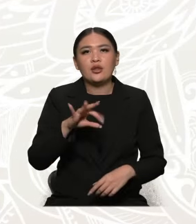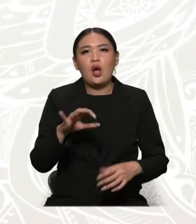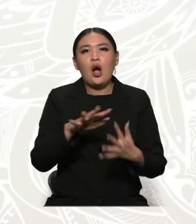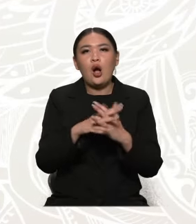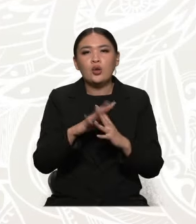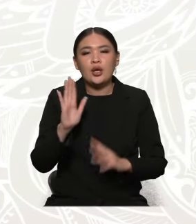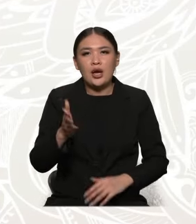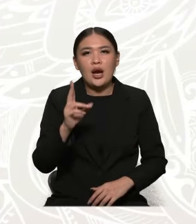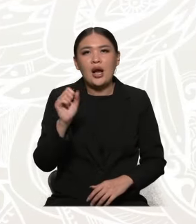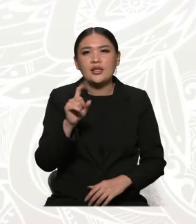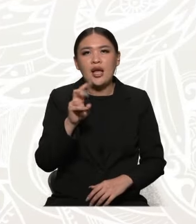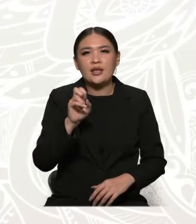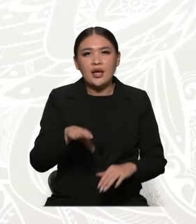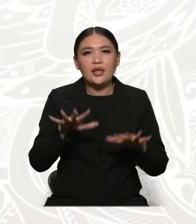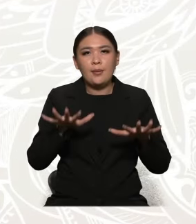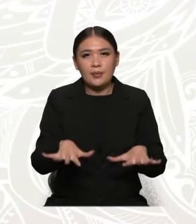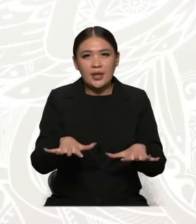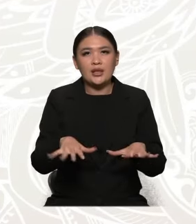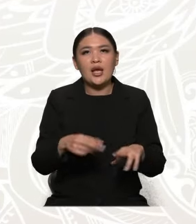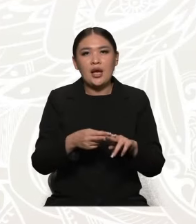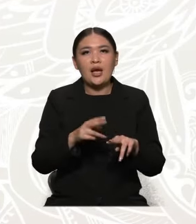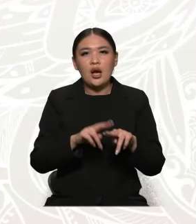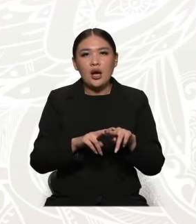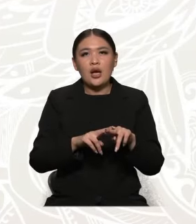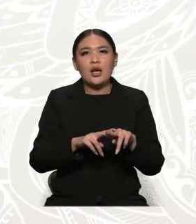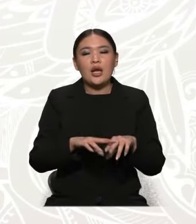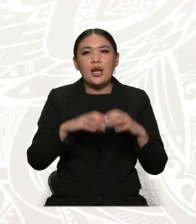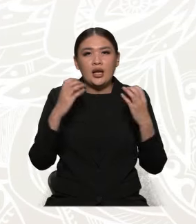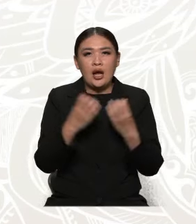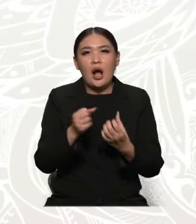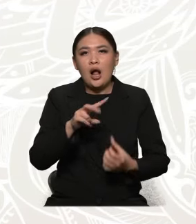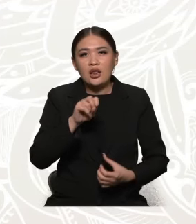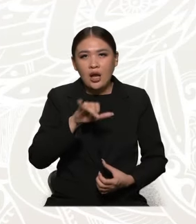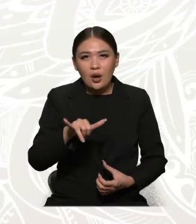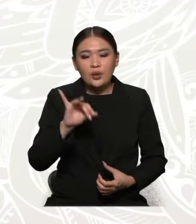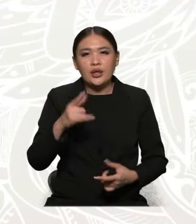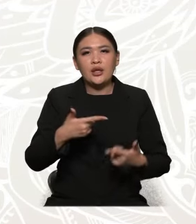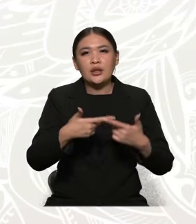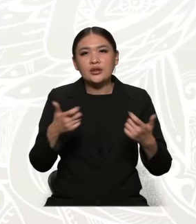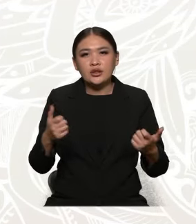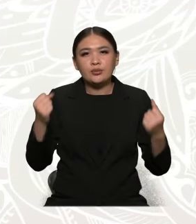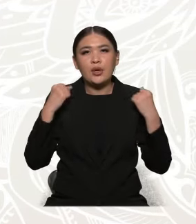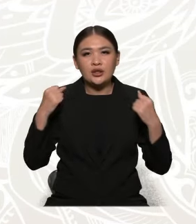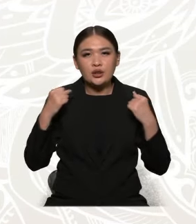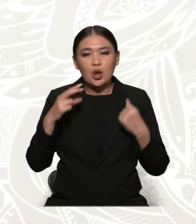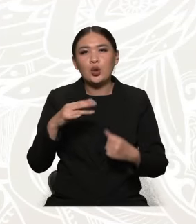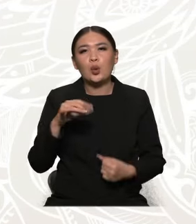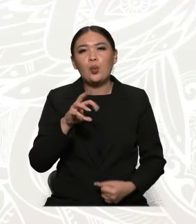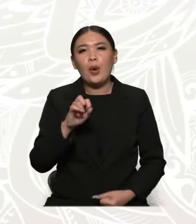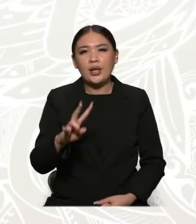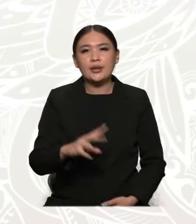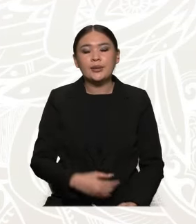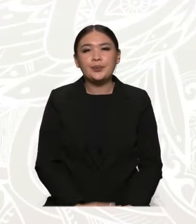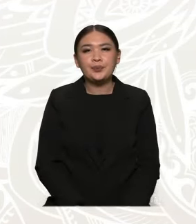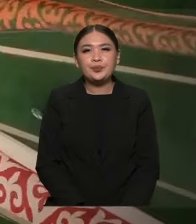на ипподроме Казанат, во дворце единоборств Ушкемпирова, Ледовом дворце Алау и гостинично-спортивном комплексе «Думан».